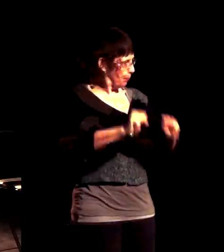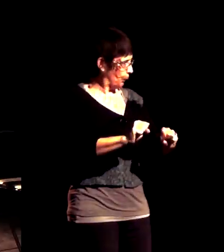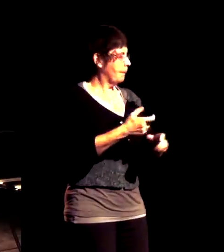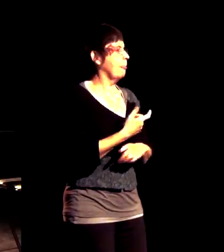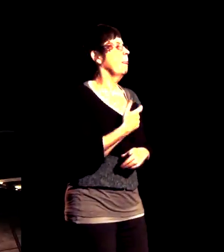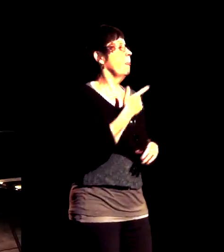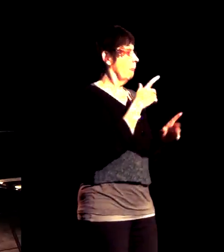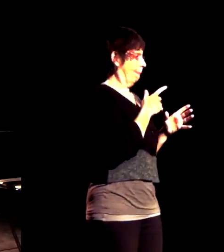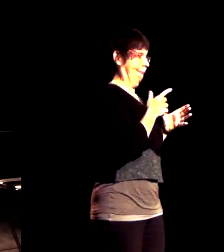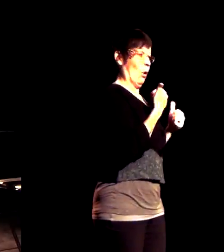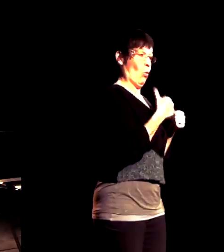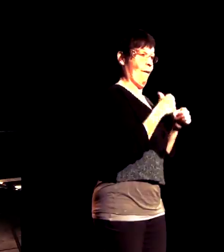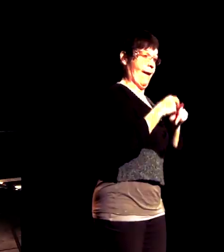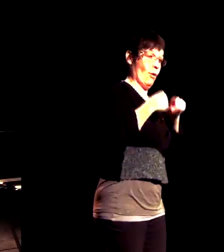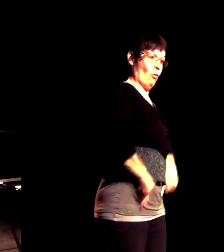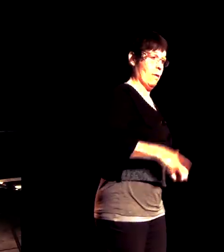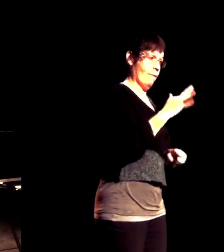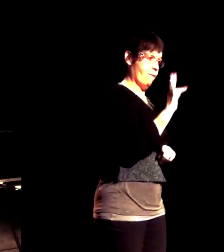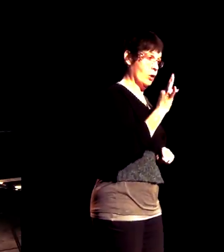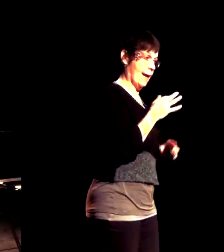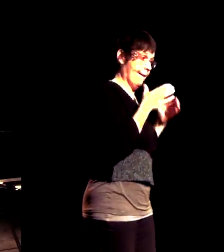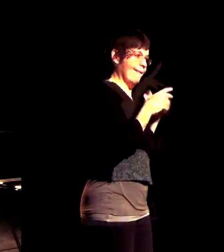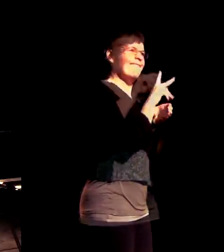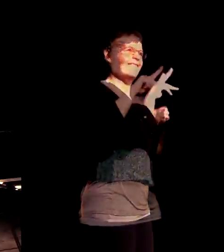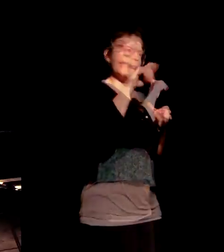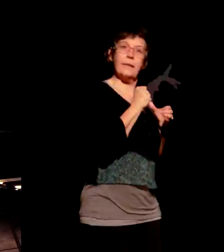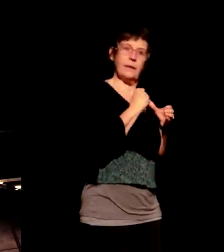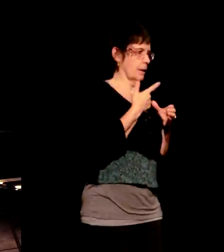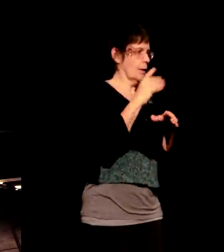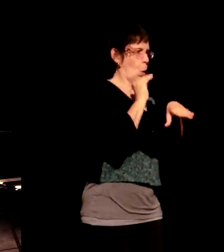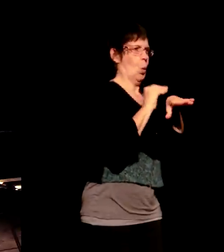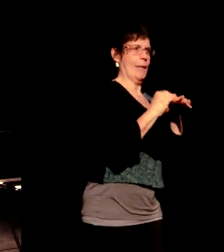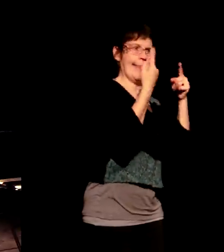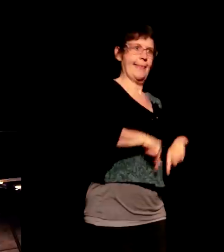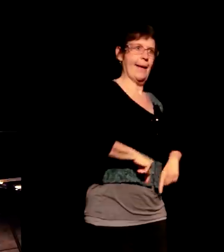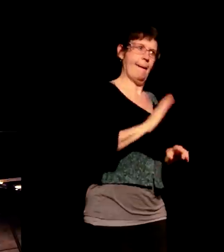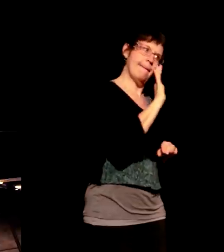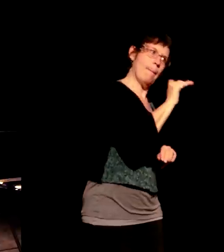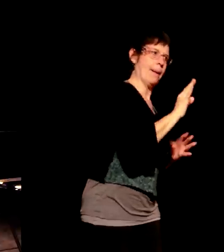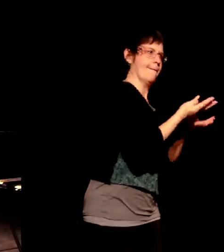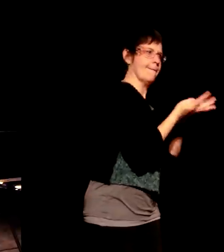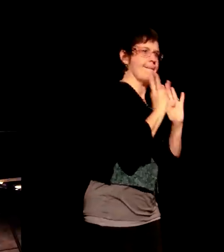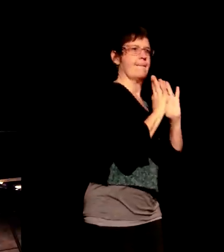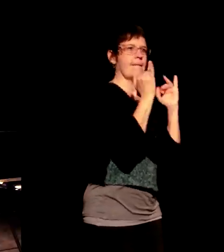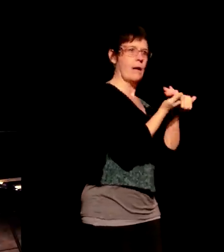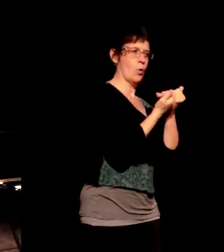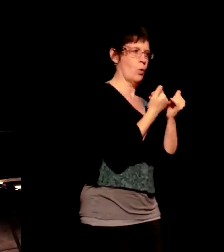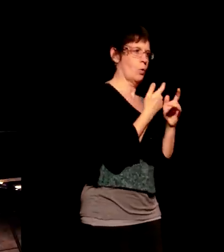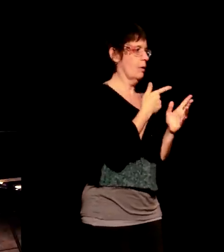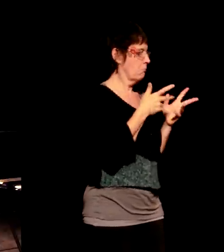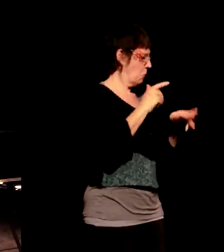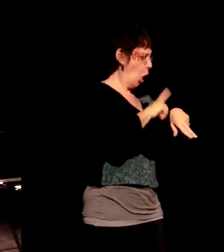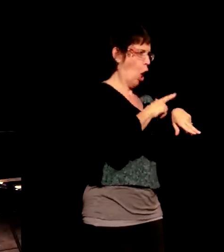de convoquer en urgence le Conseil d'État, chose qui n'est jamais arrivée dans la Ve République, que ce soit convoqué autant en urgence, entre 5h et